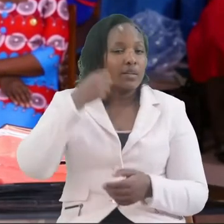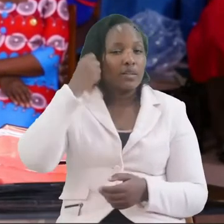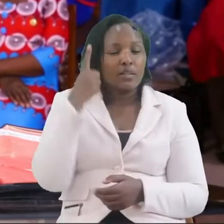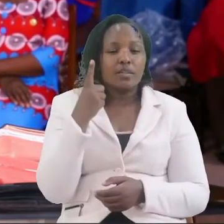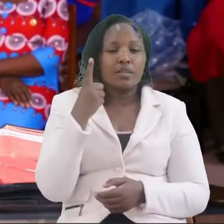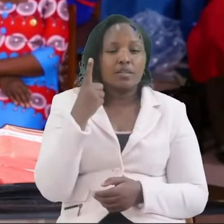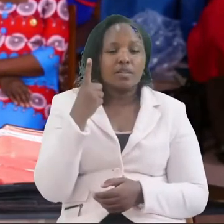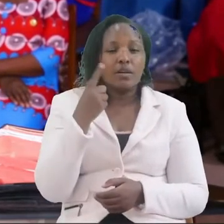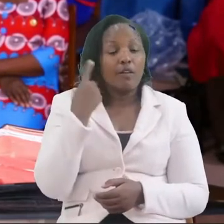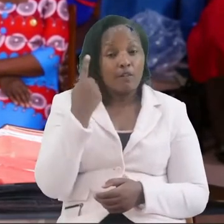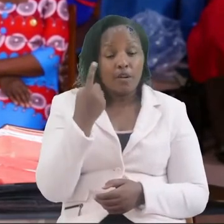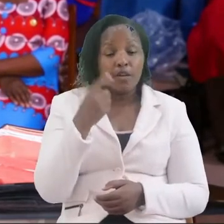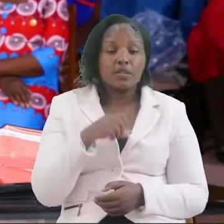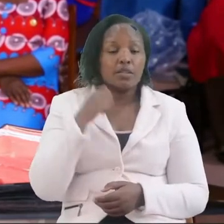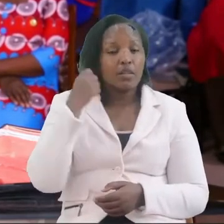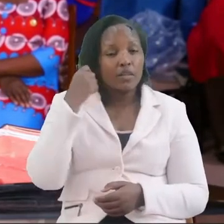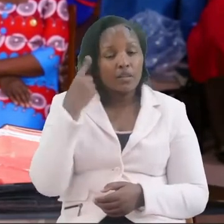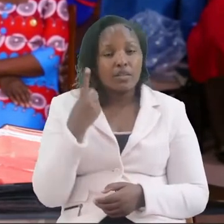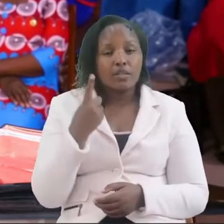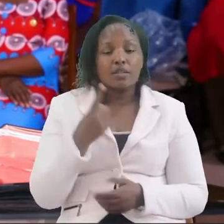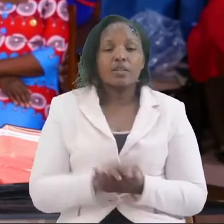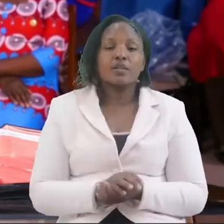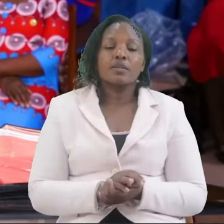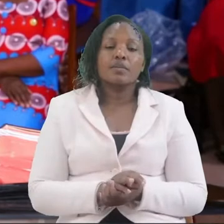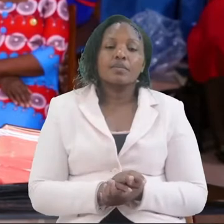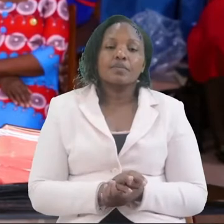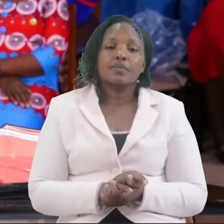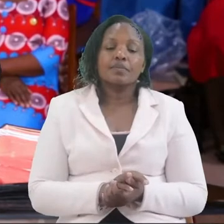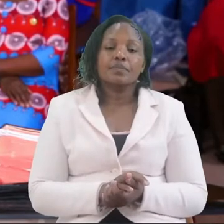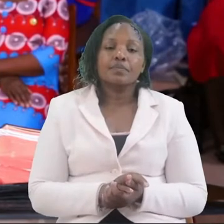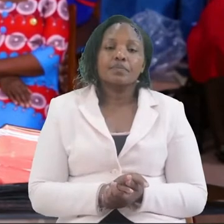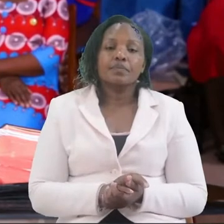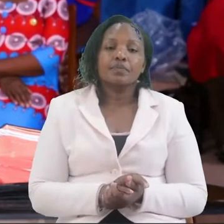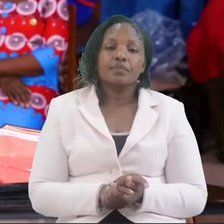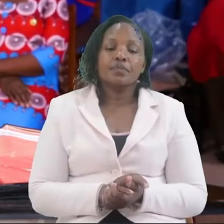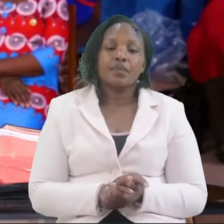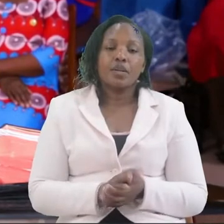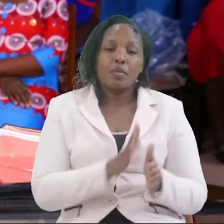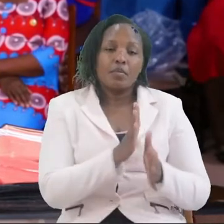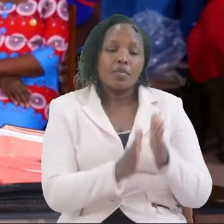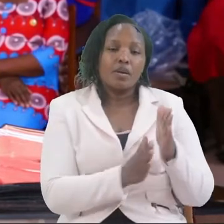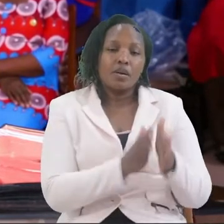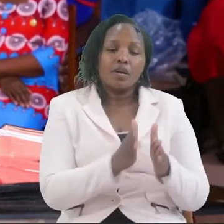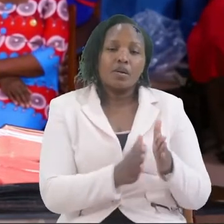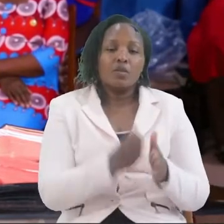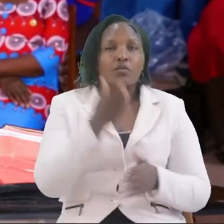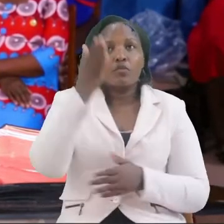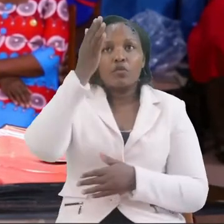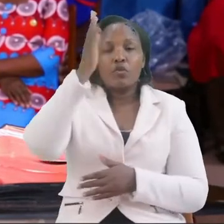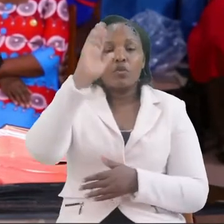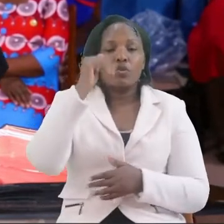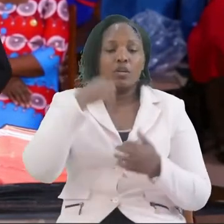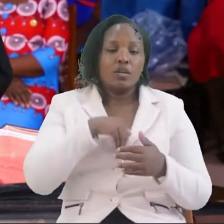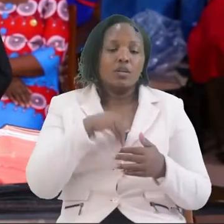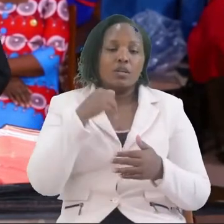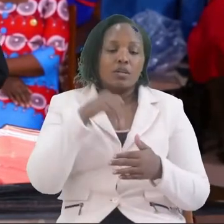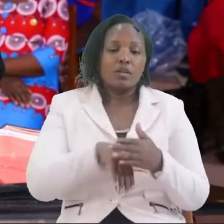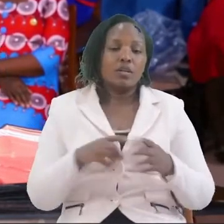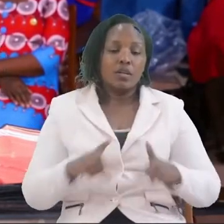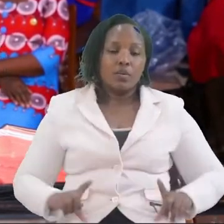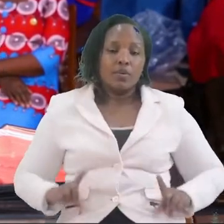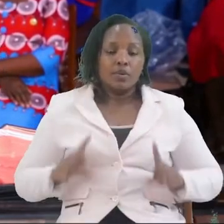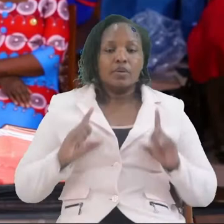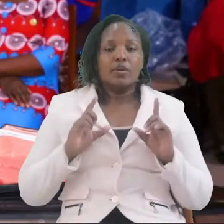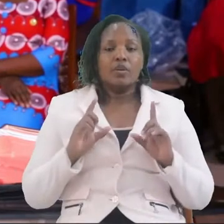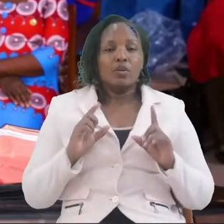namba ya kwanza tunasema ni wakati tumeelewa kusudi la Mungu kwa maisha yetu.